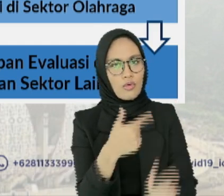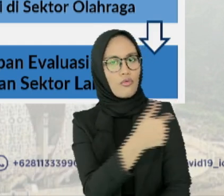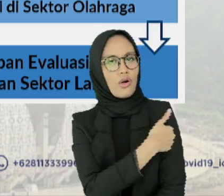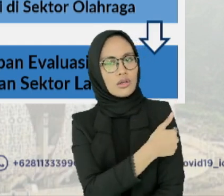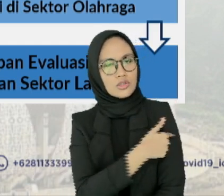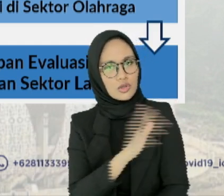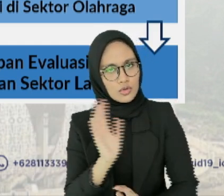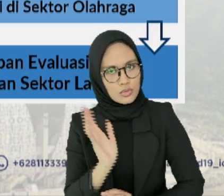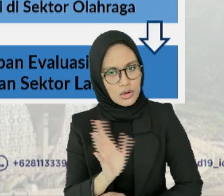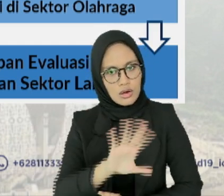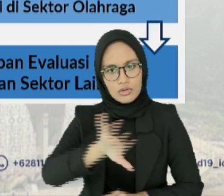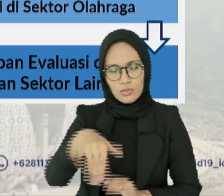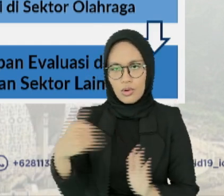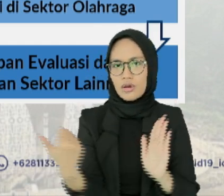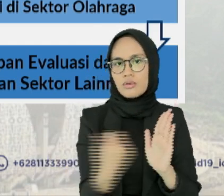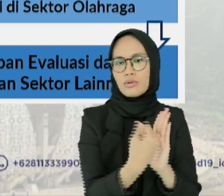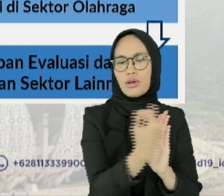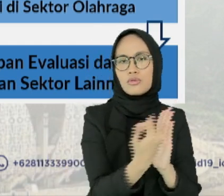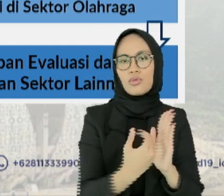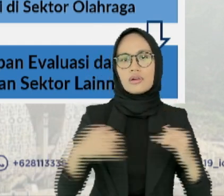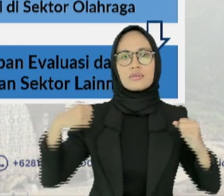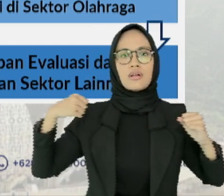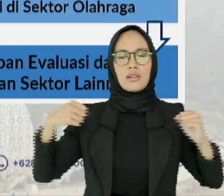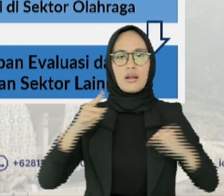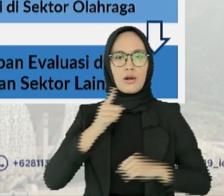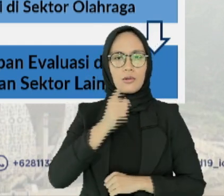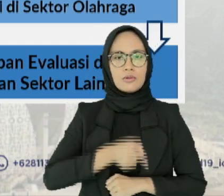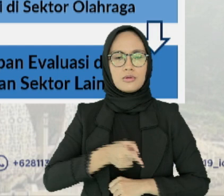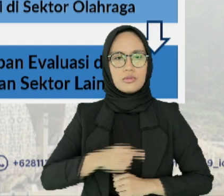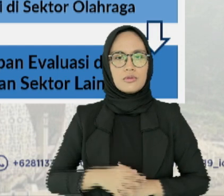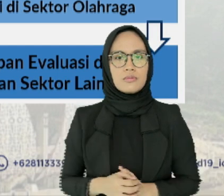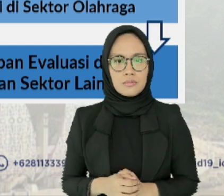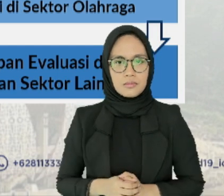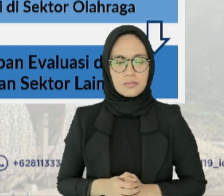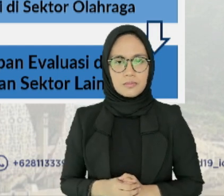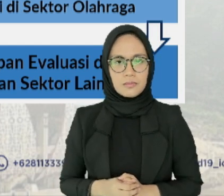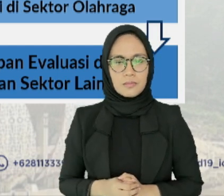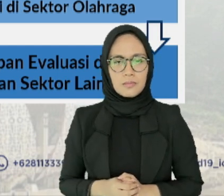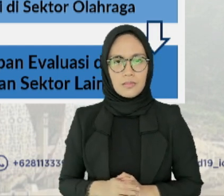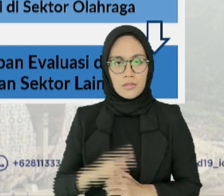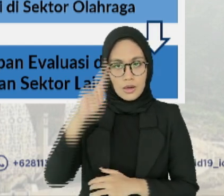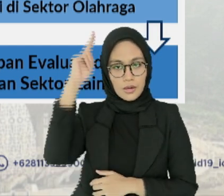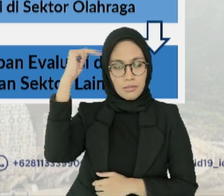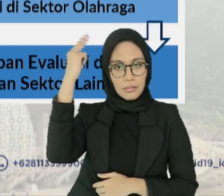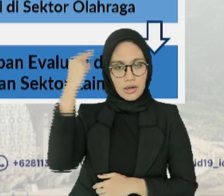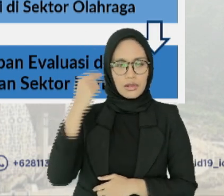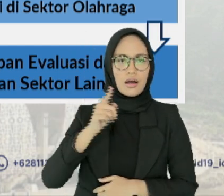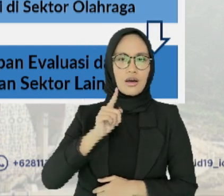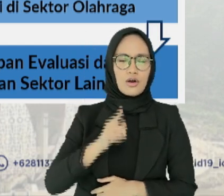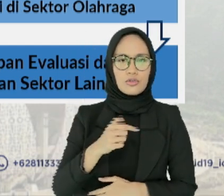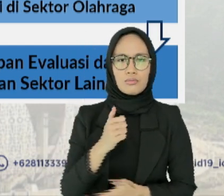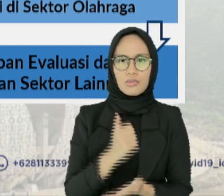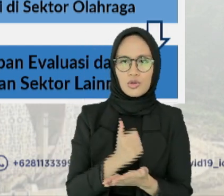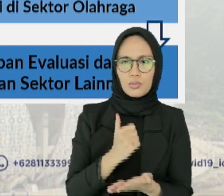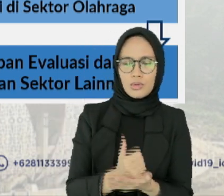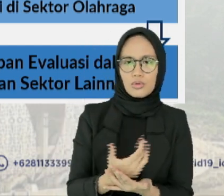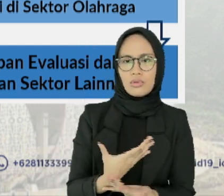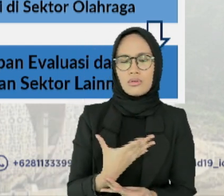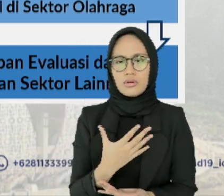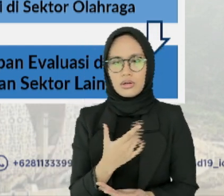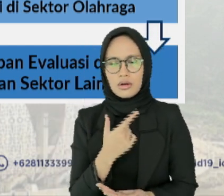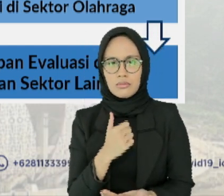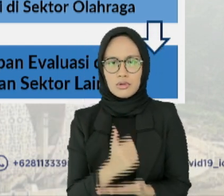pemerintah daerah untuk memastikan kesiapan dan komitmen Pemerintah Daerah menyelenggarakan acara besar dengan